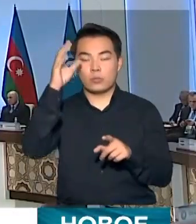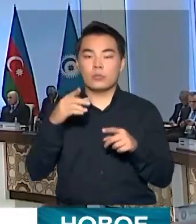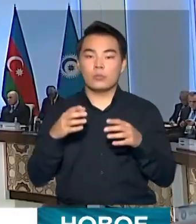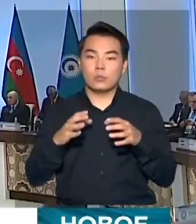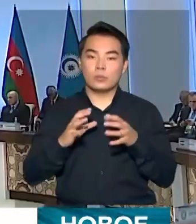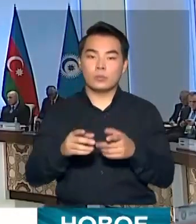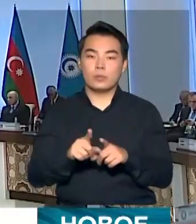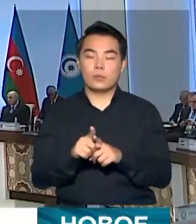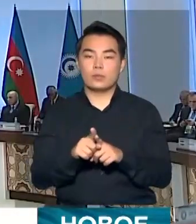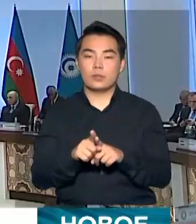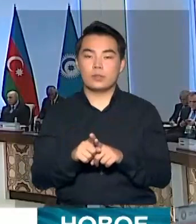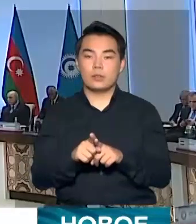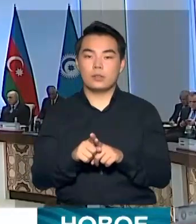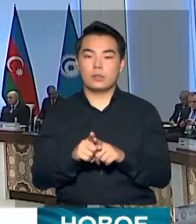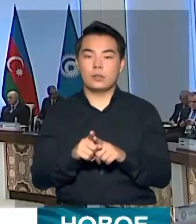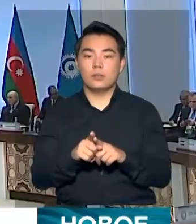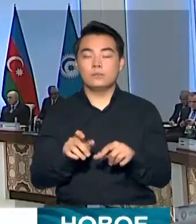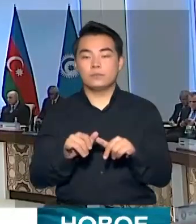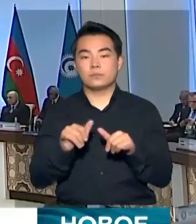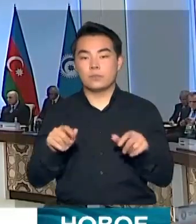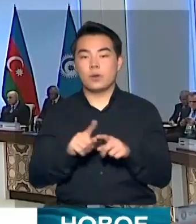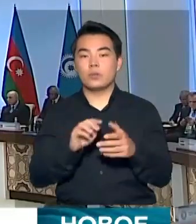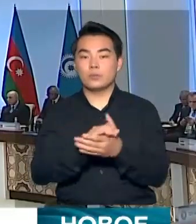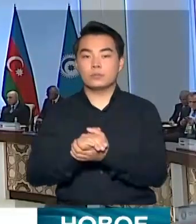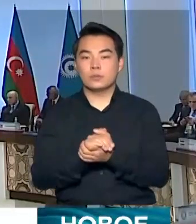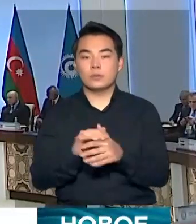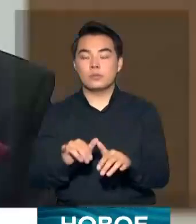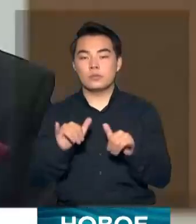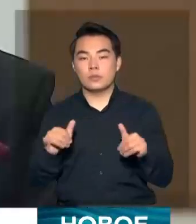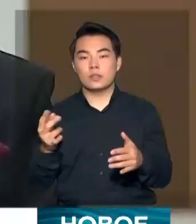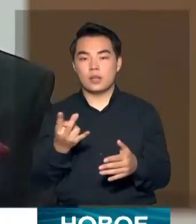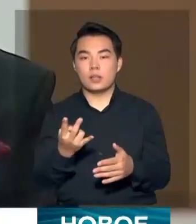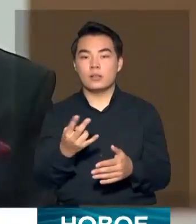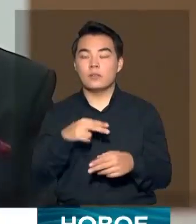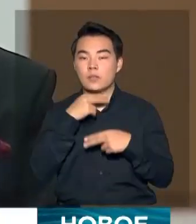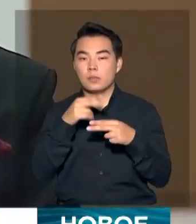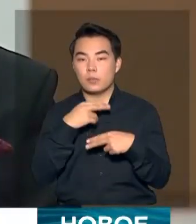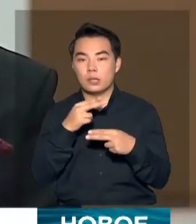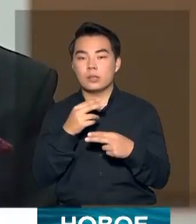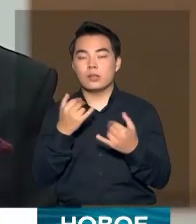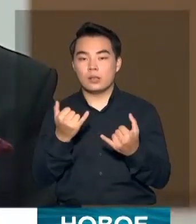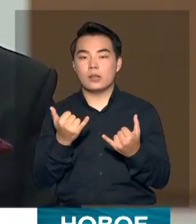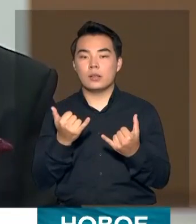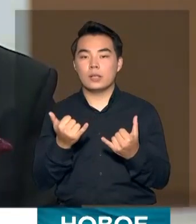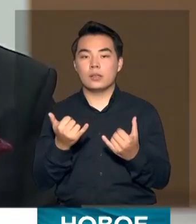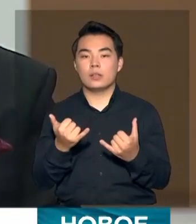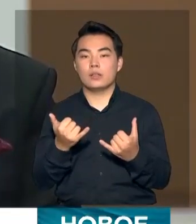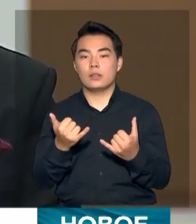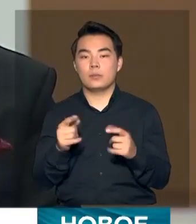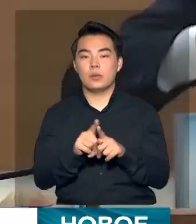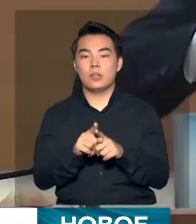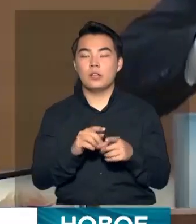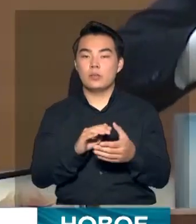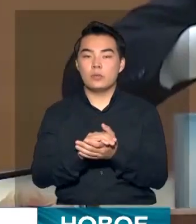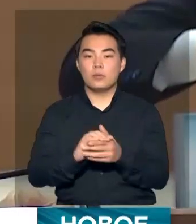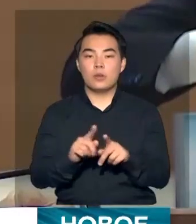ретінде өздерімізбен жан-жақты қарым-қатынасты дамытуға айрықша мән береміз. Сондықтан